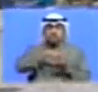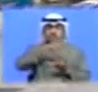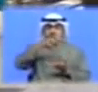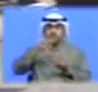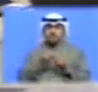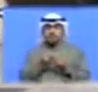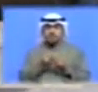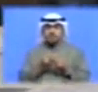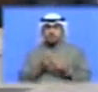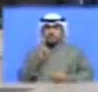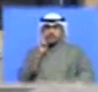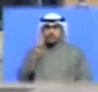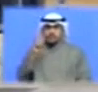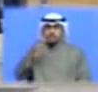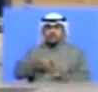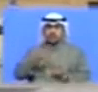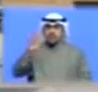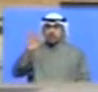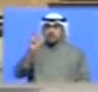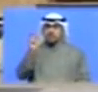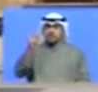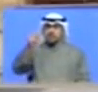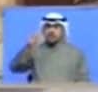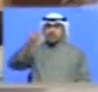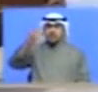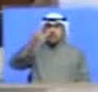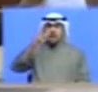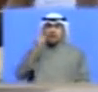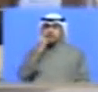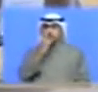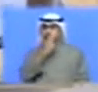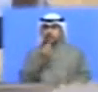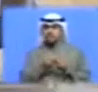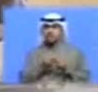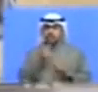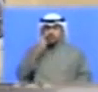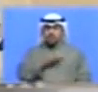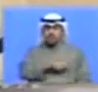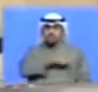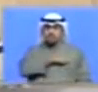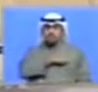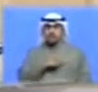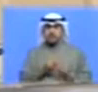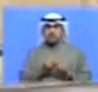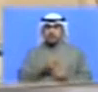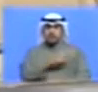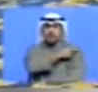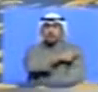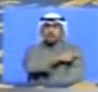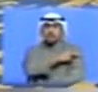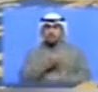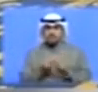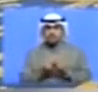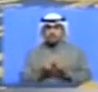إلى كل من جمهورية السنغال والمملكة المغربية ومملكة أسبانيا وجمهورية ألمانيا